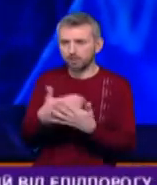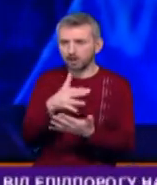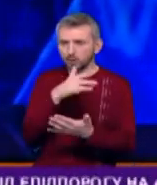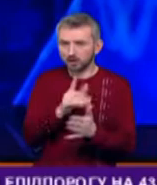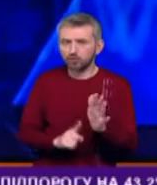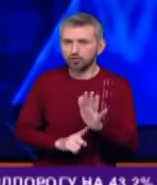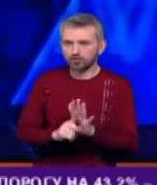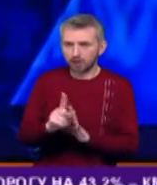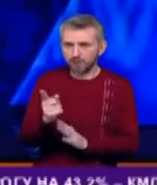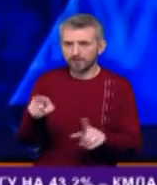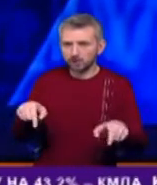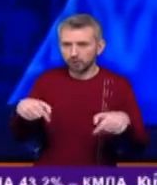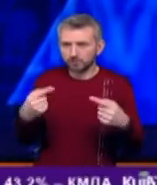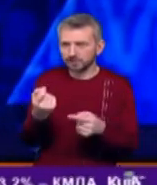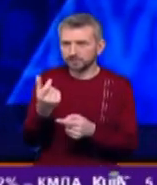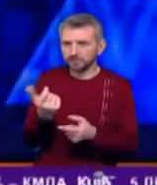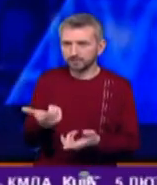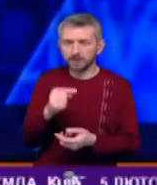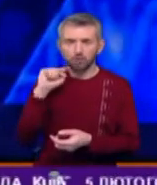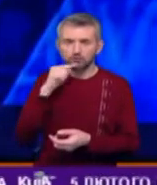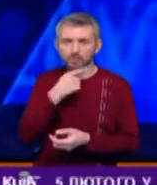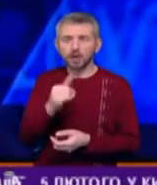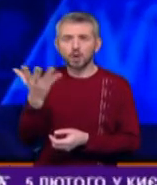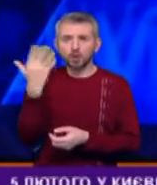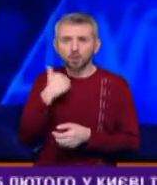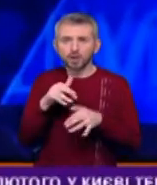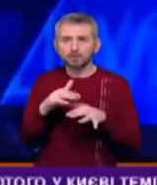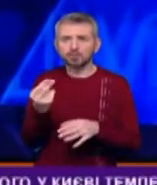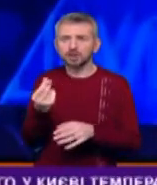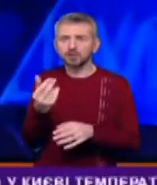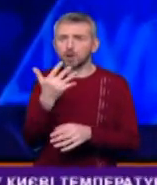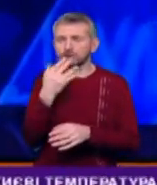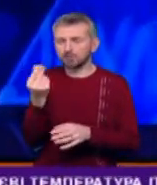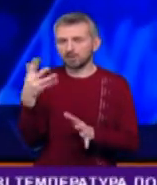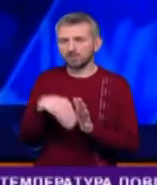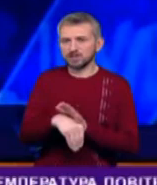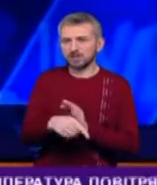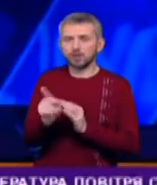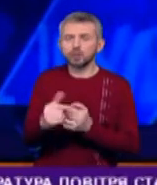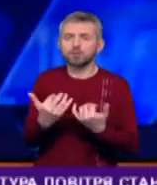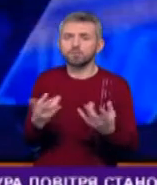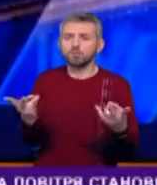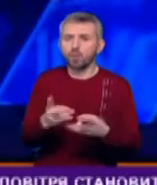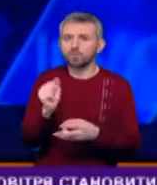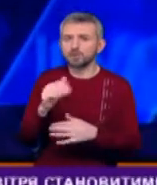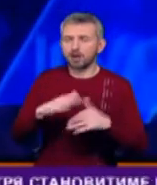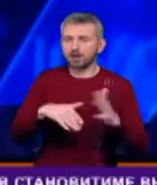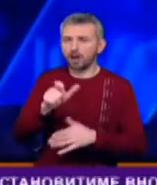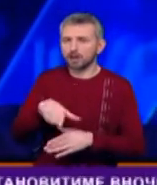починає відновлюватися економіка, і коли йдуть іноземні інвестиції. Тоді, відповідно, йде попит на